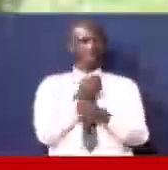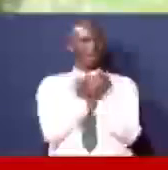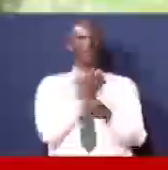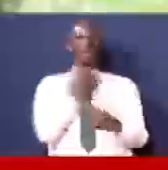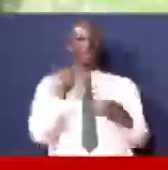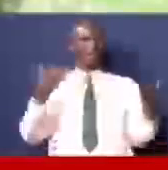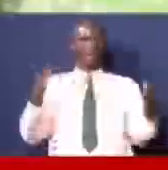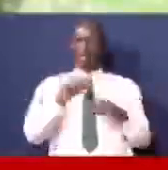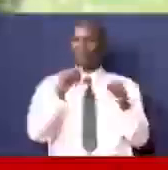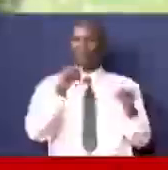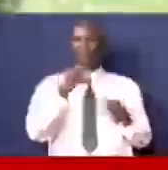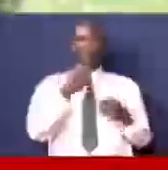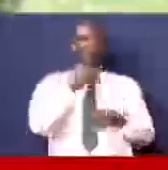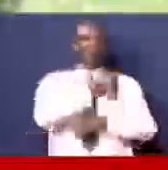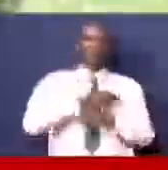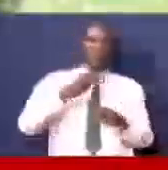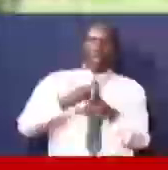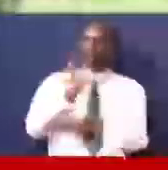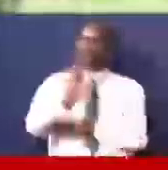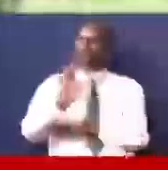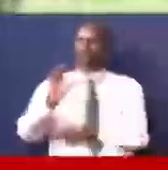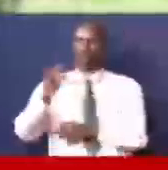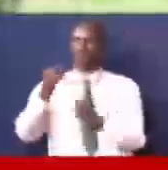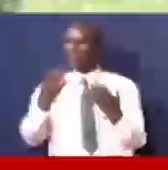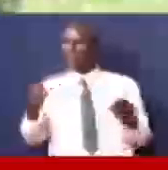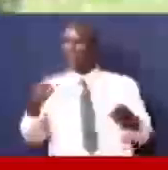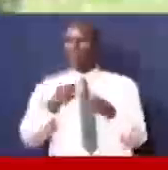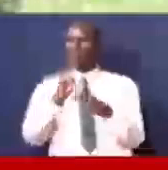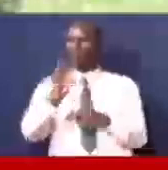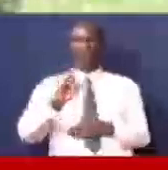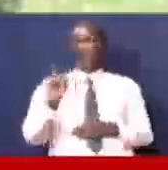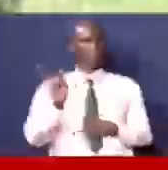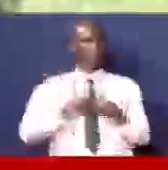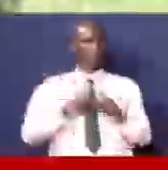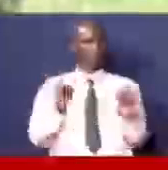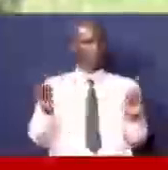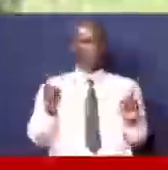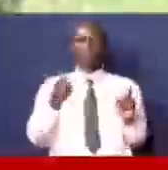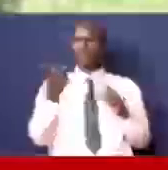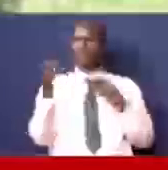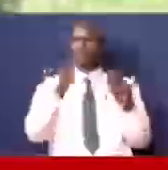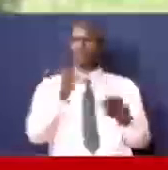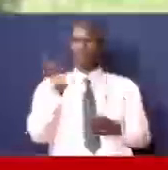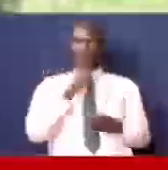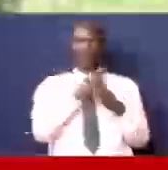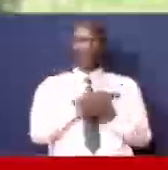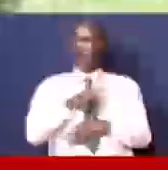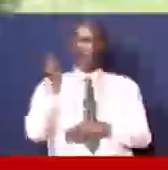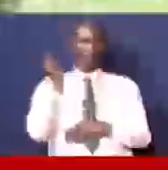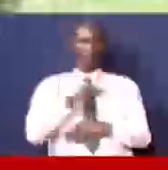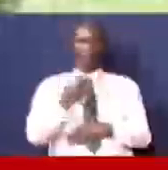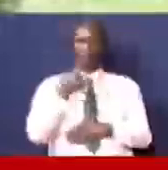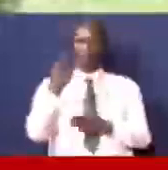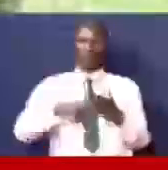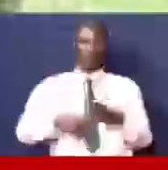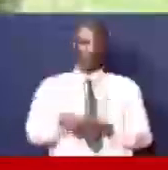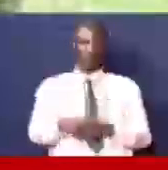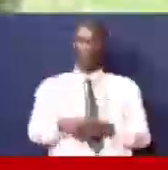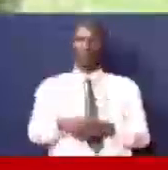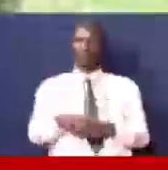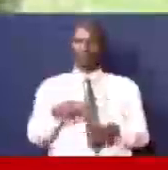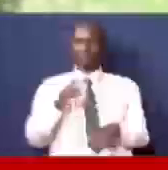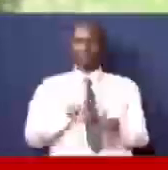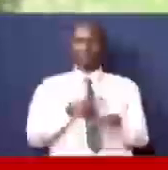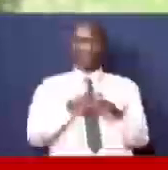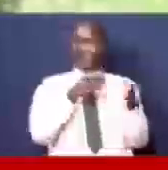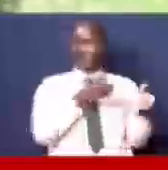makuetwa maskulu metro Kibaki si ndo mingi zeta Kibaki lakini ndo ino totie na no dhomo ie na sia ikedo evinde